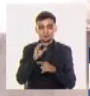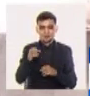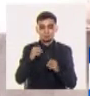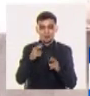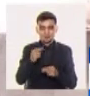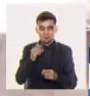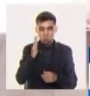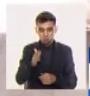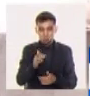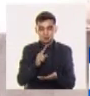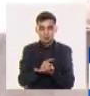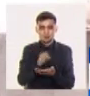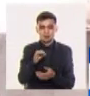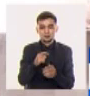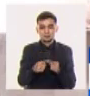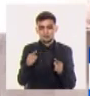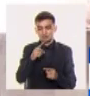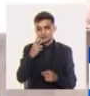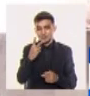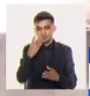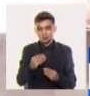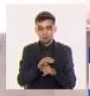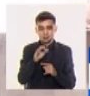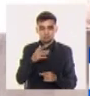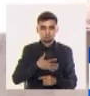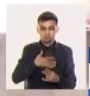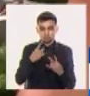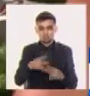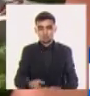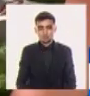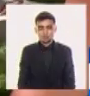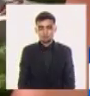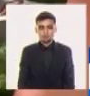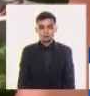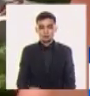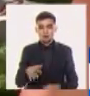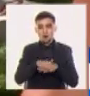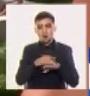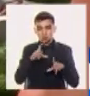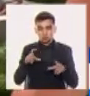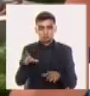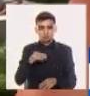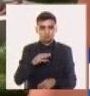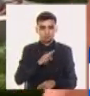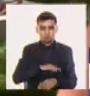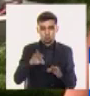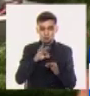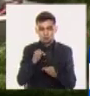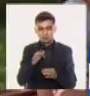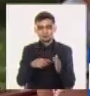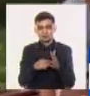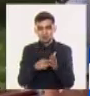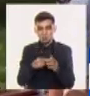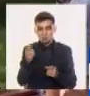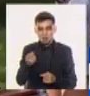средства. То есть деньги будут начислены в течение 2 дней. Не переживайте. Высказали собравшиеся и недовольство по поводу размеров